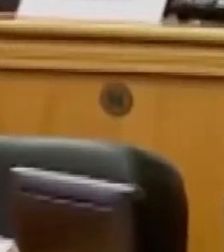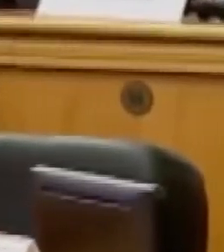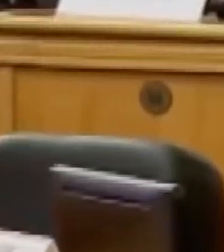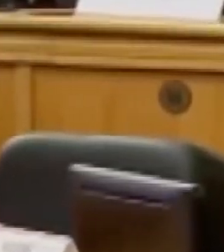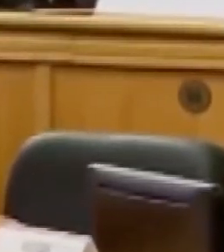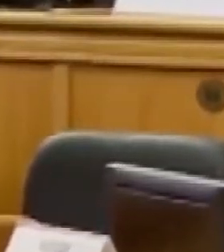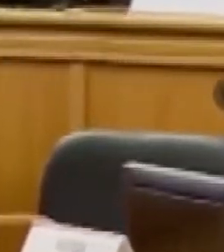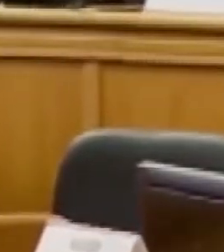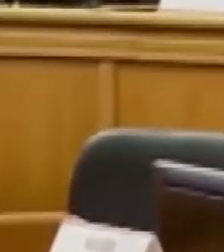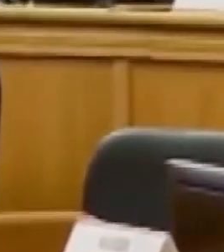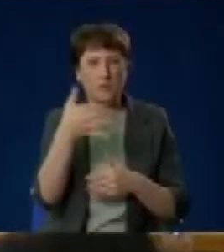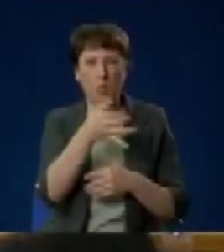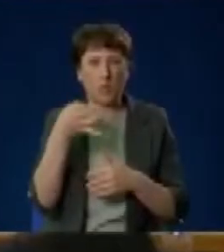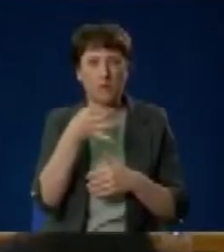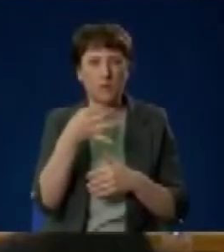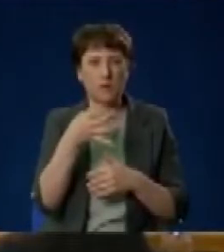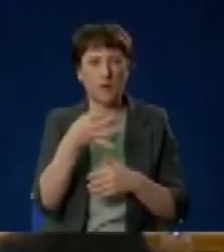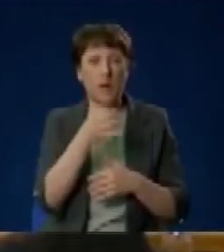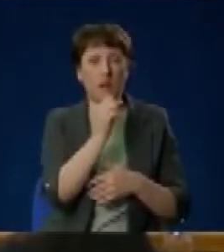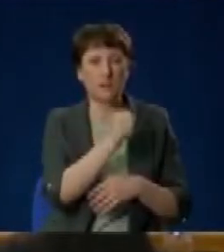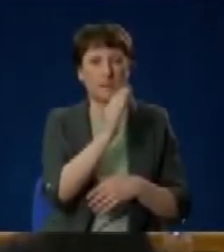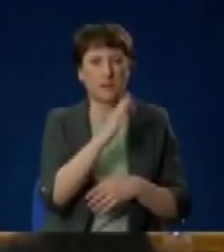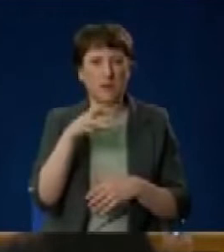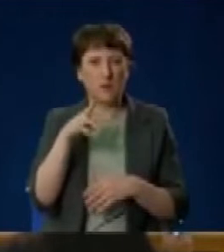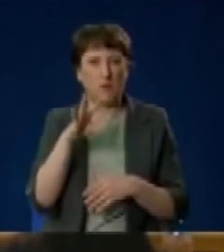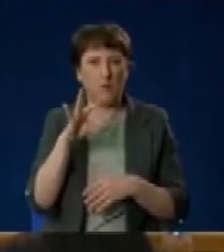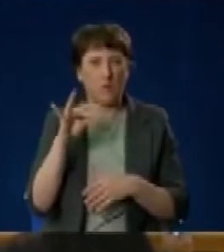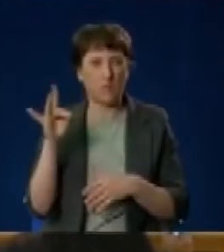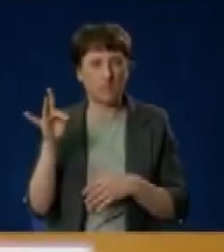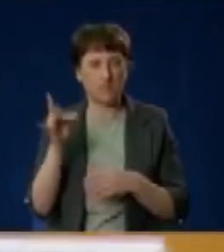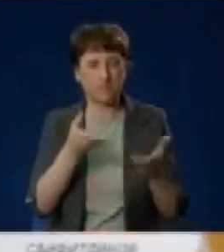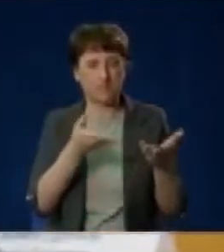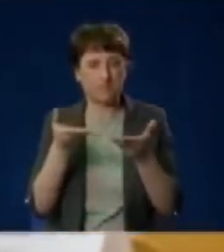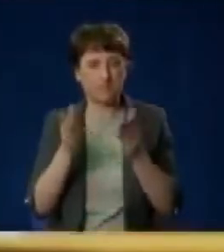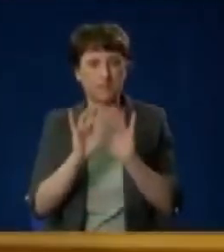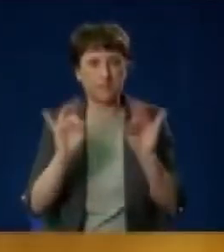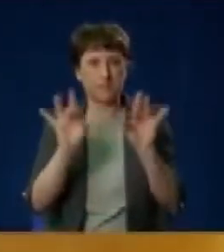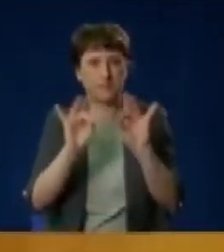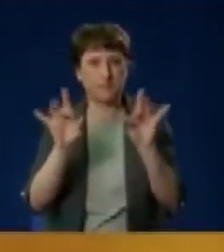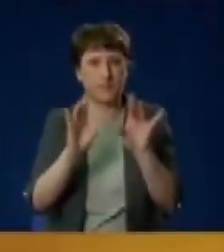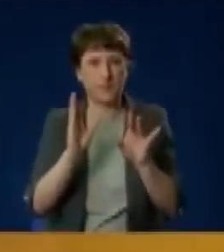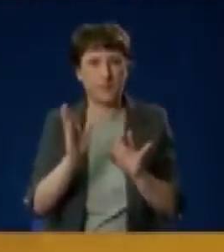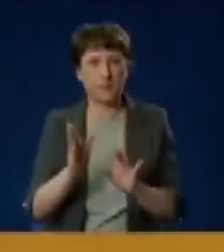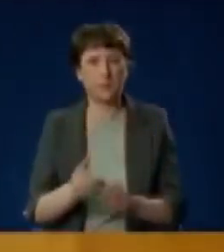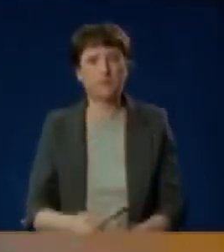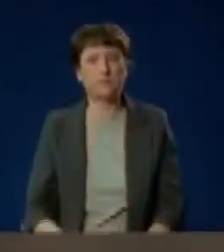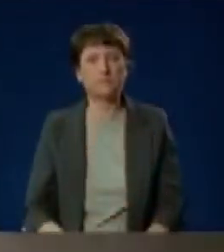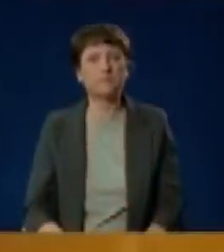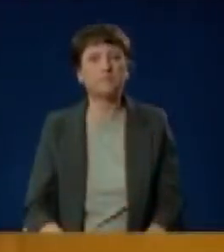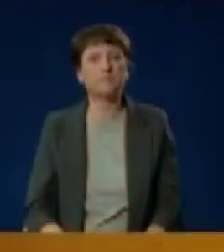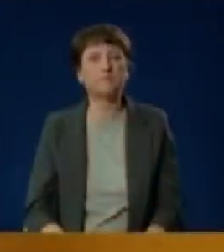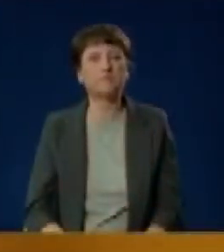естественного прироста населения. По мнению Александра Моора, этот показатель стабилен благодаря социальной ориентированности региональной политики.